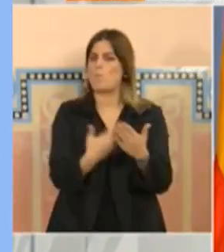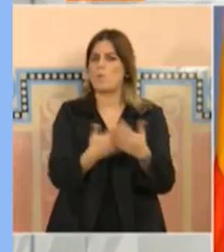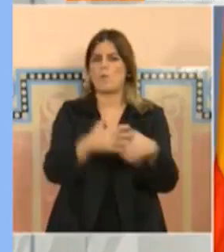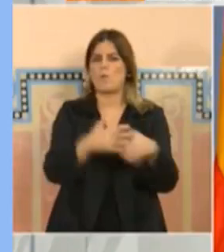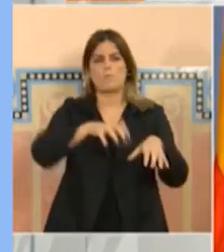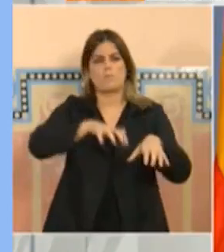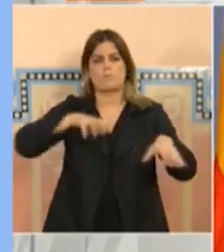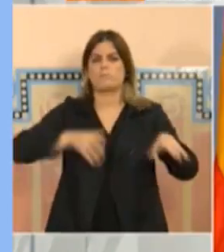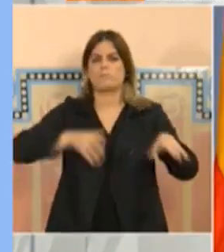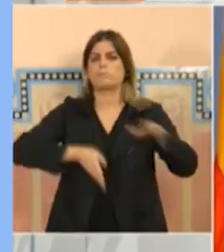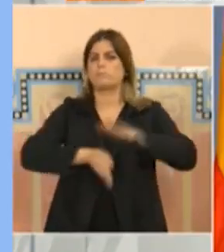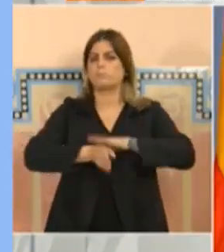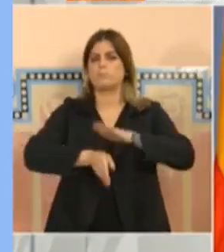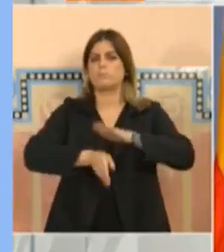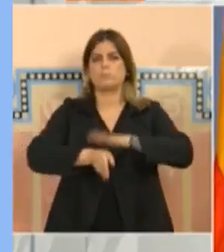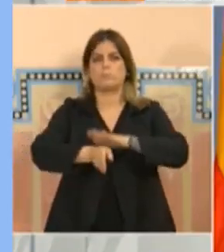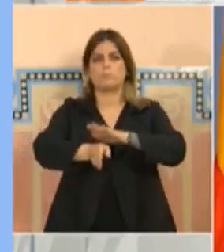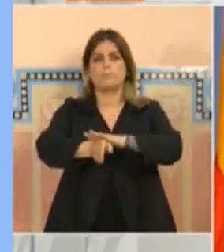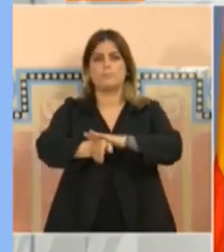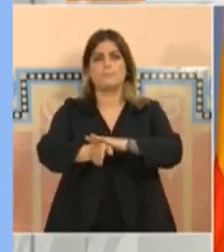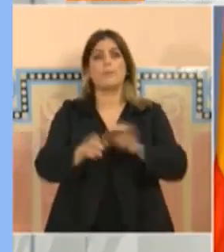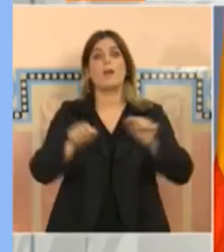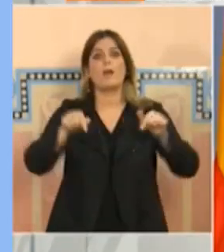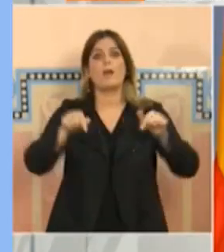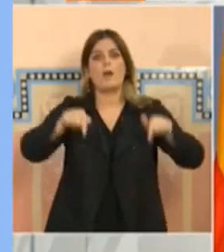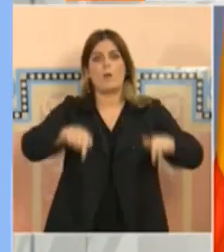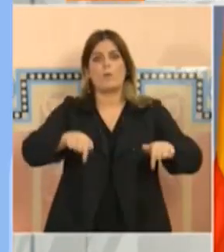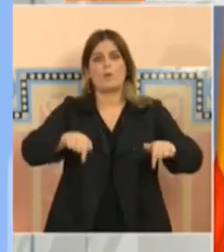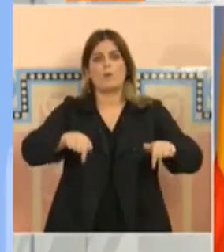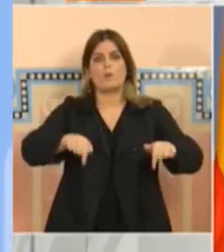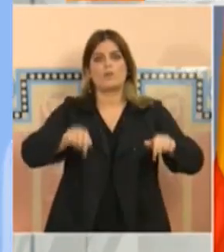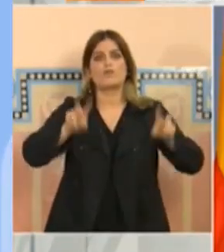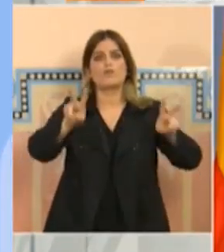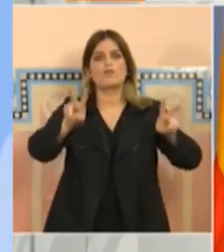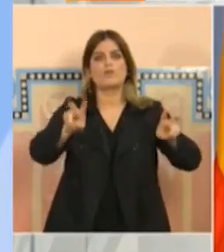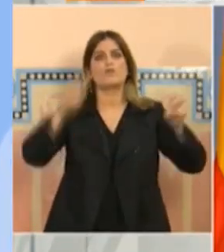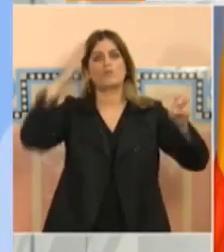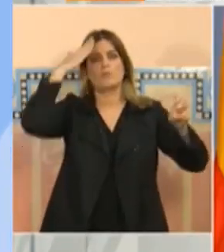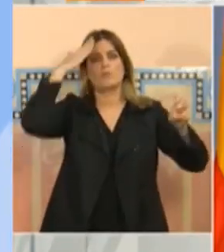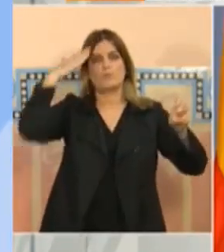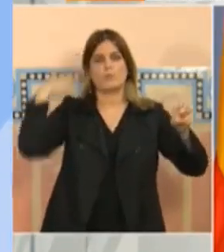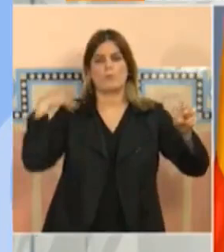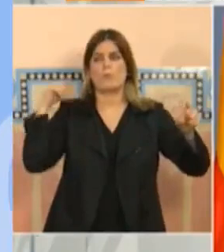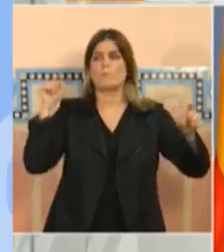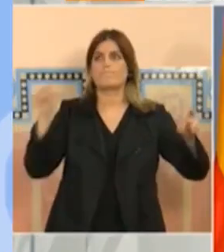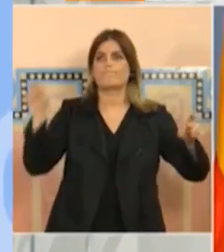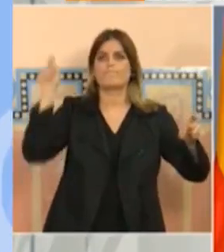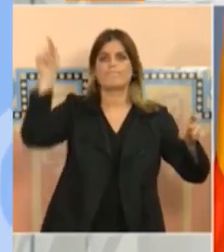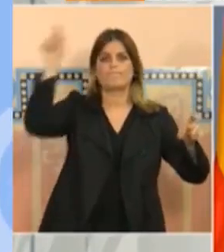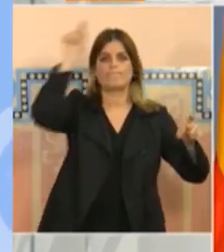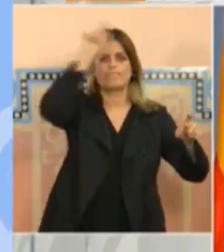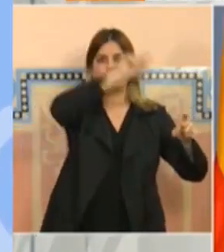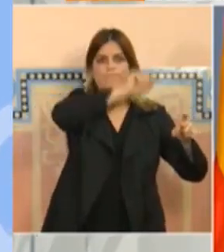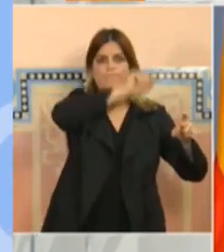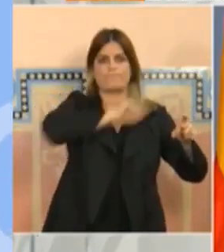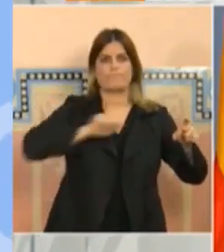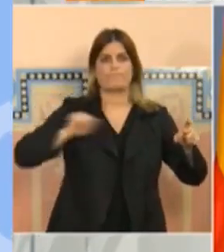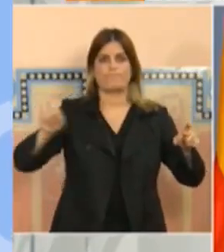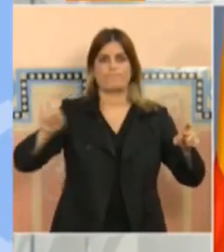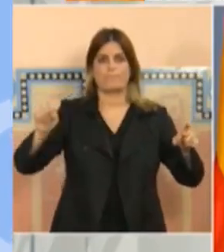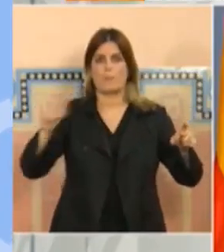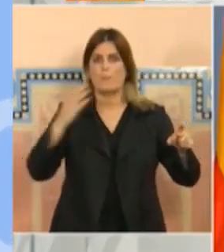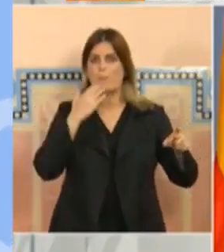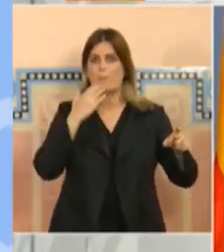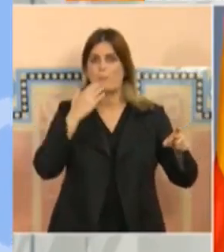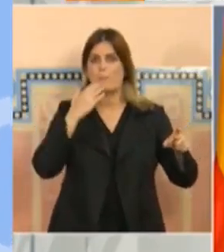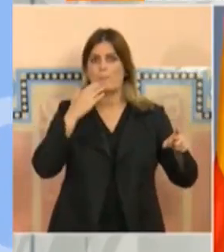les mesures es compleixin, tant de la ciutadania com dels diferents sectors implicats en aquesta reobertura